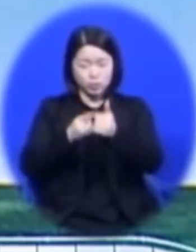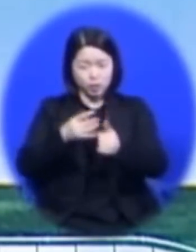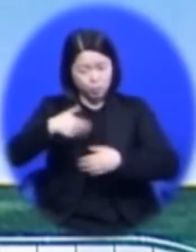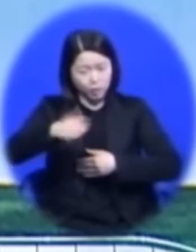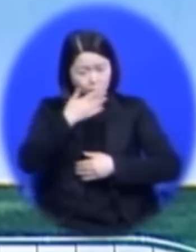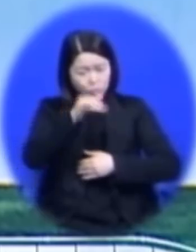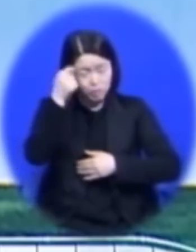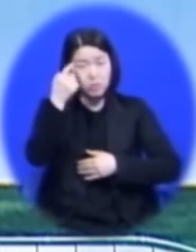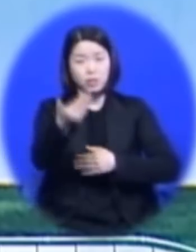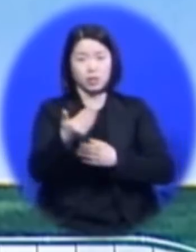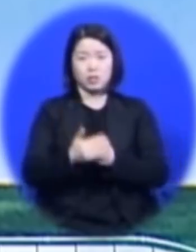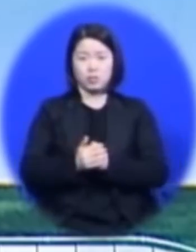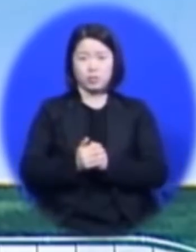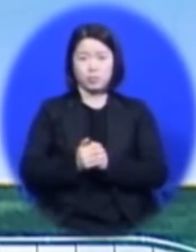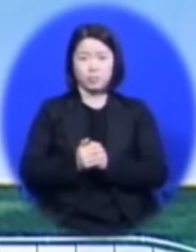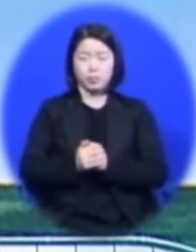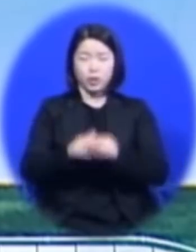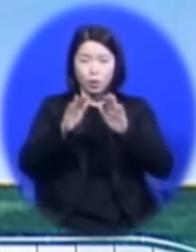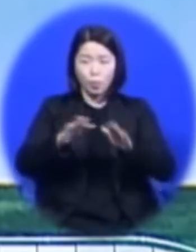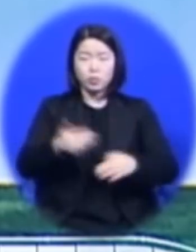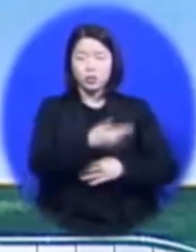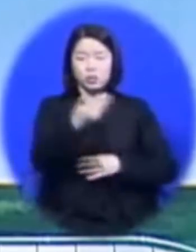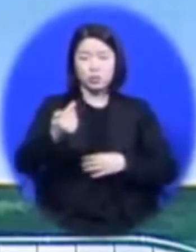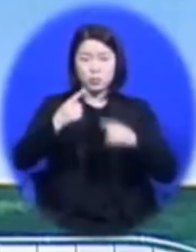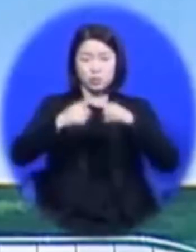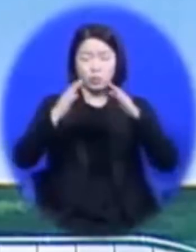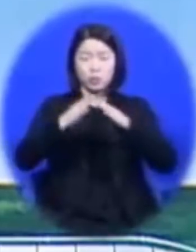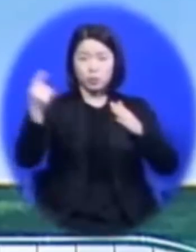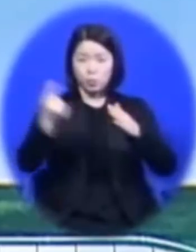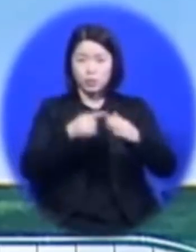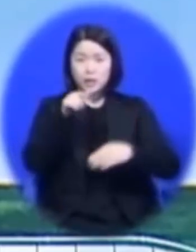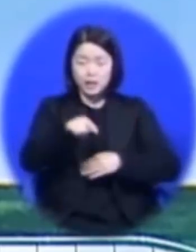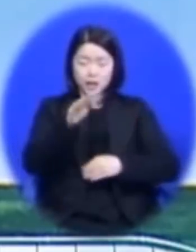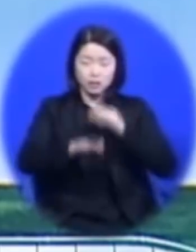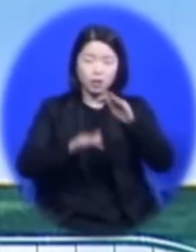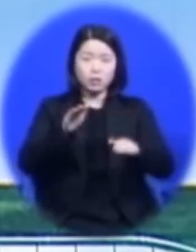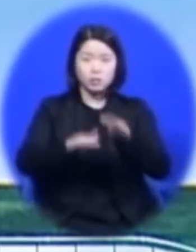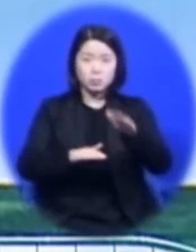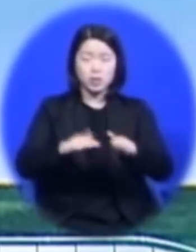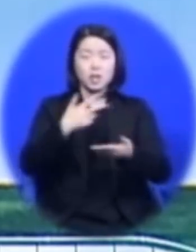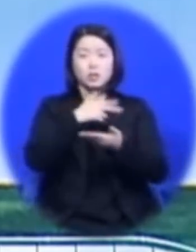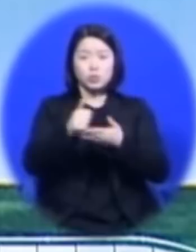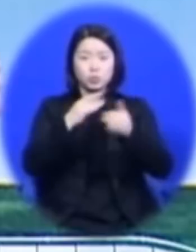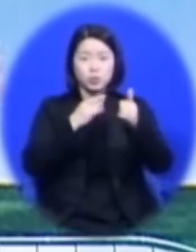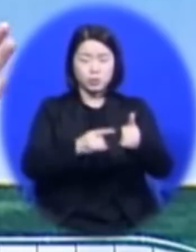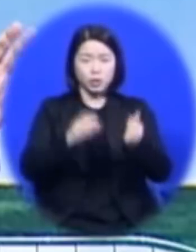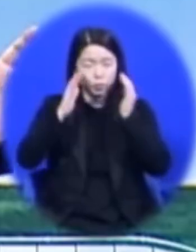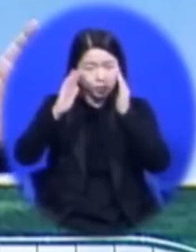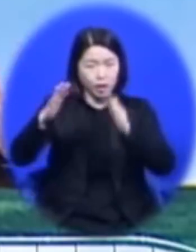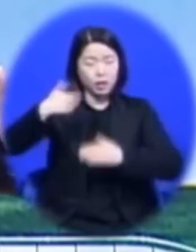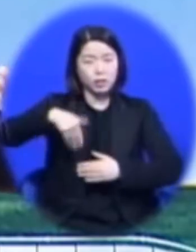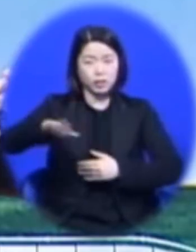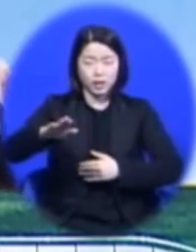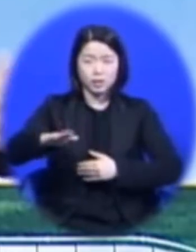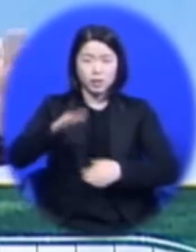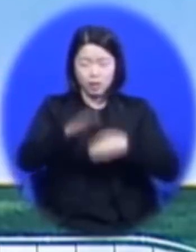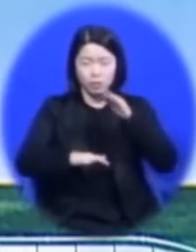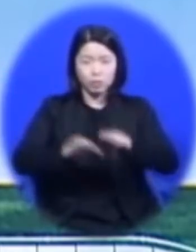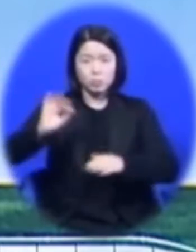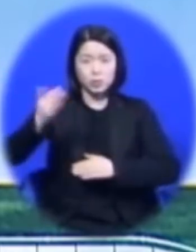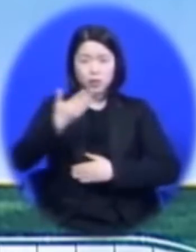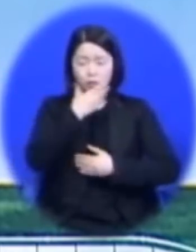있을까요 오늘 여러분이 교회로 운이 걸음이 여러분이 주님께로 향하여 가는 걸음이 되었을 끼를